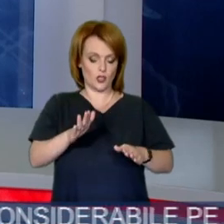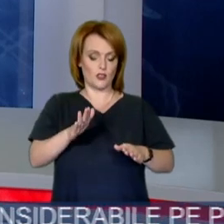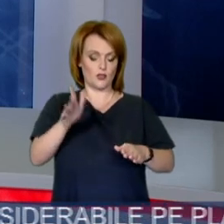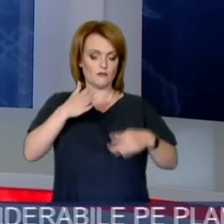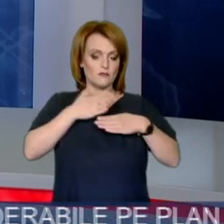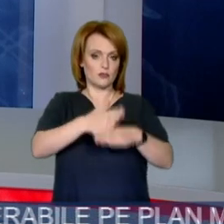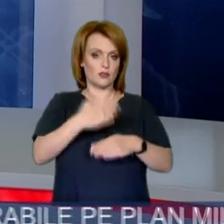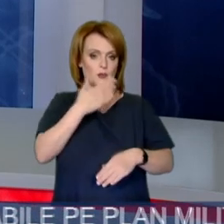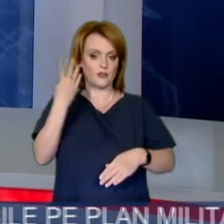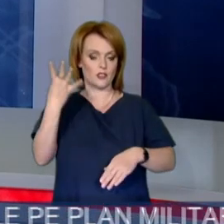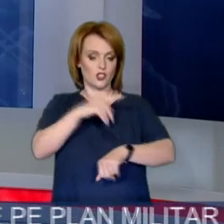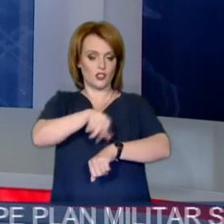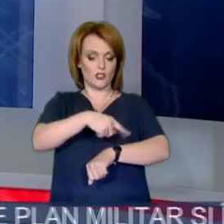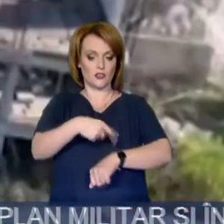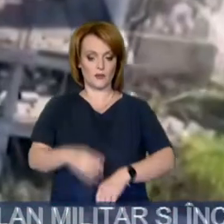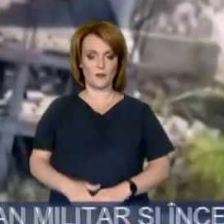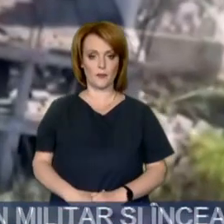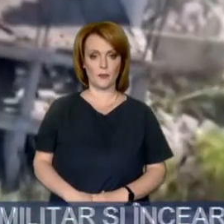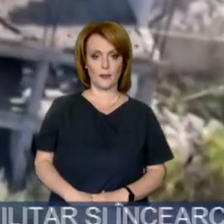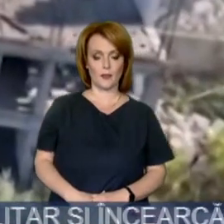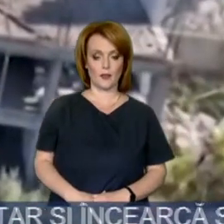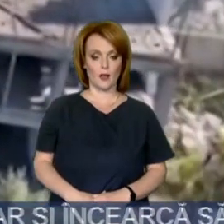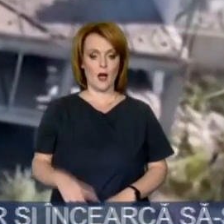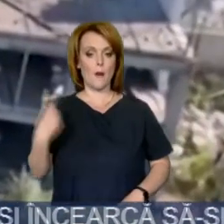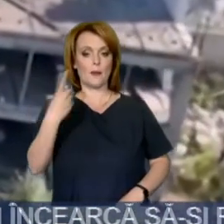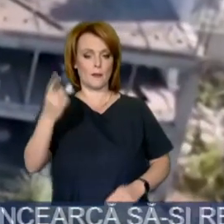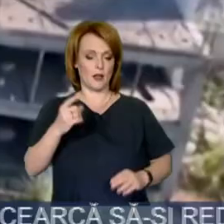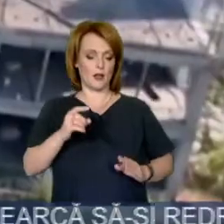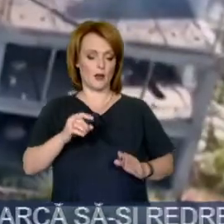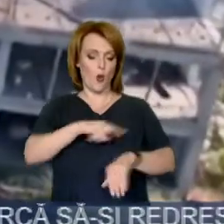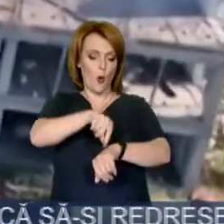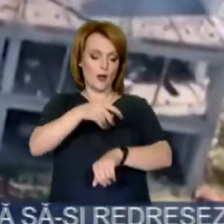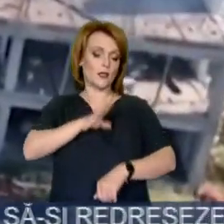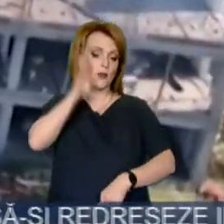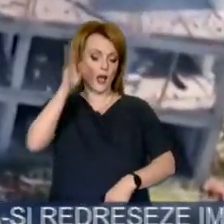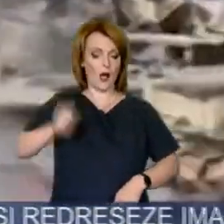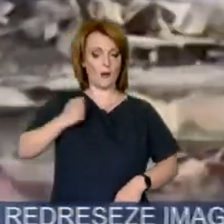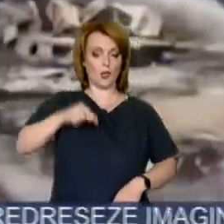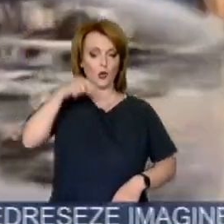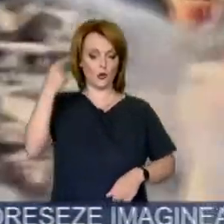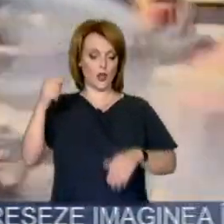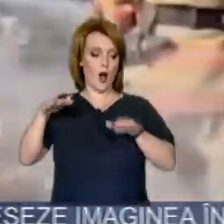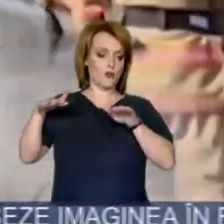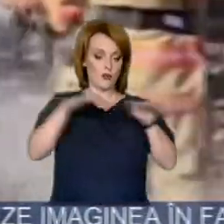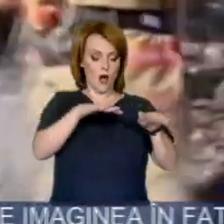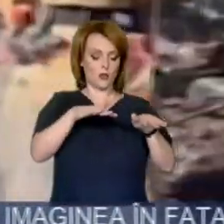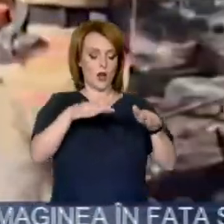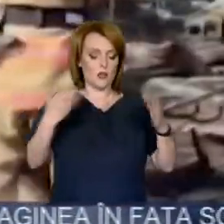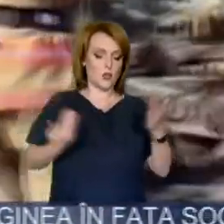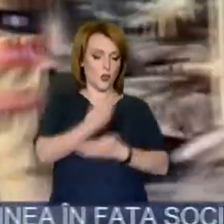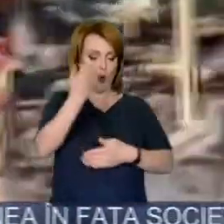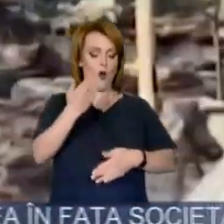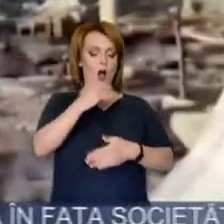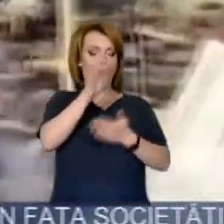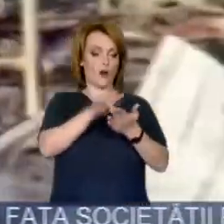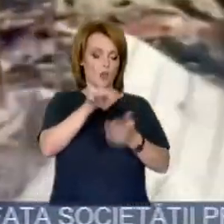ultimele 24 de ore În primele ore ale dimineții armata rusea atacat din nou Desa cu drone